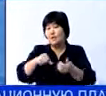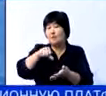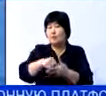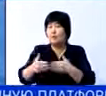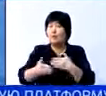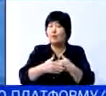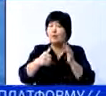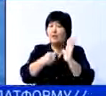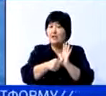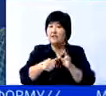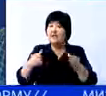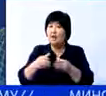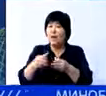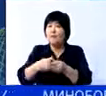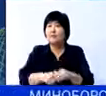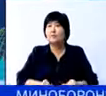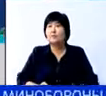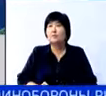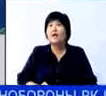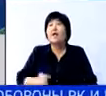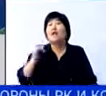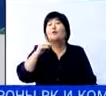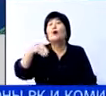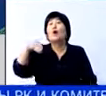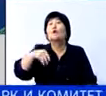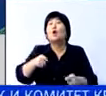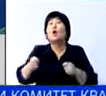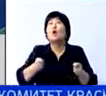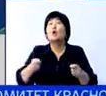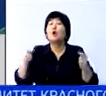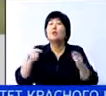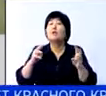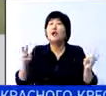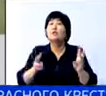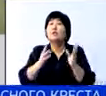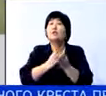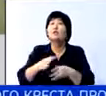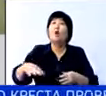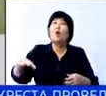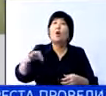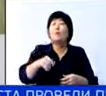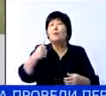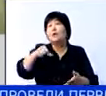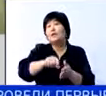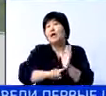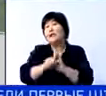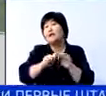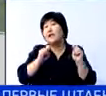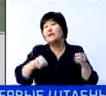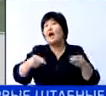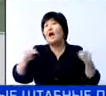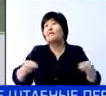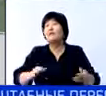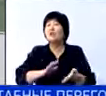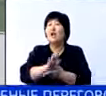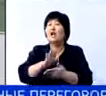участие 6 команд. Ибадулла Тюменов руководил противопожарной службой области. При нем начала издаваться ведомственная